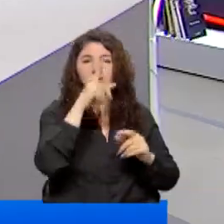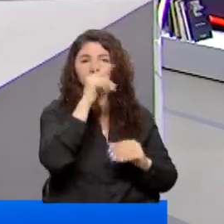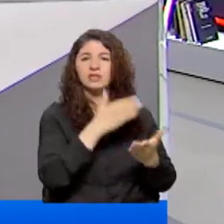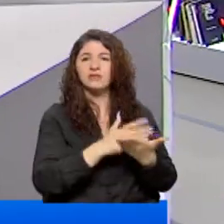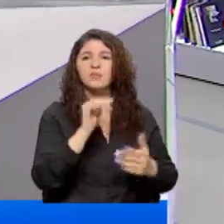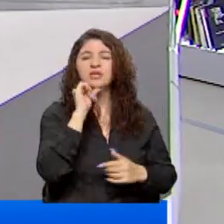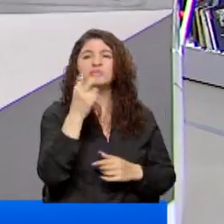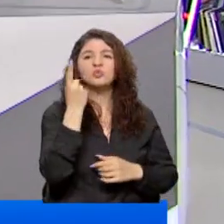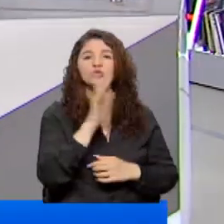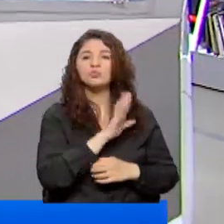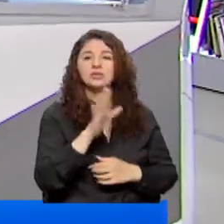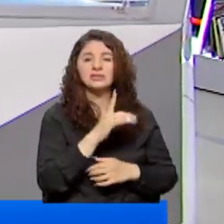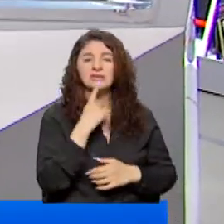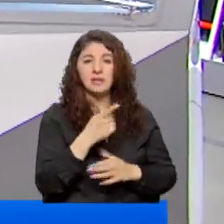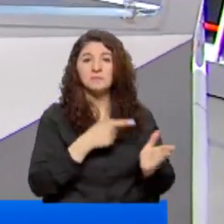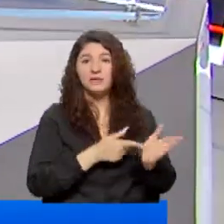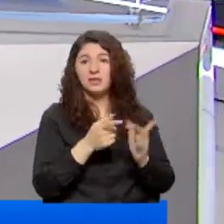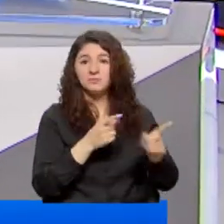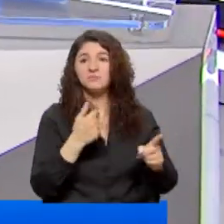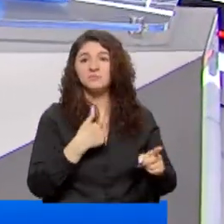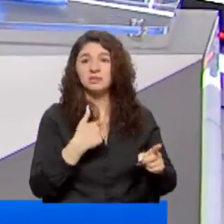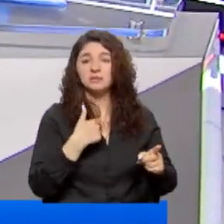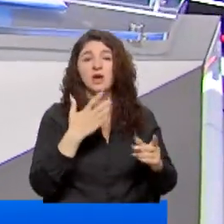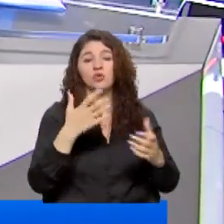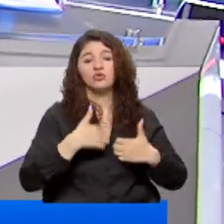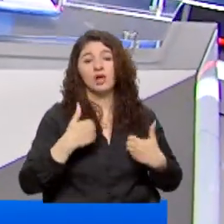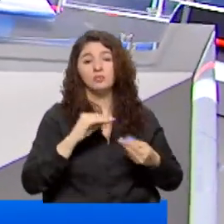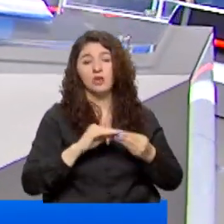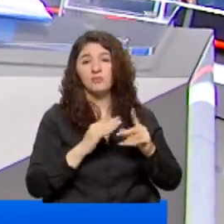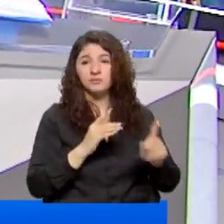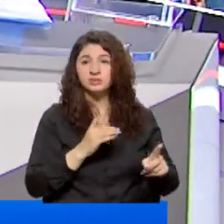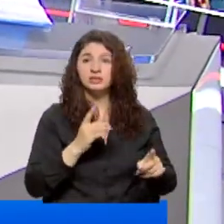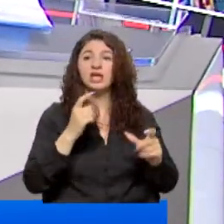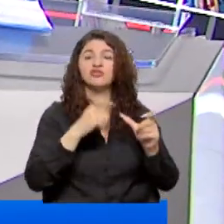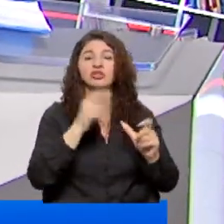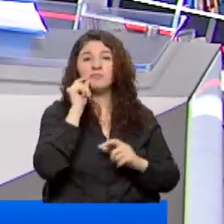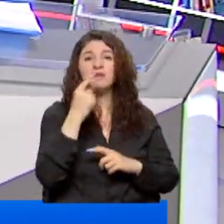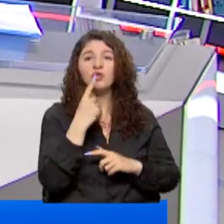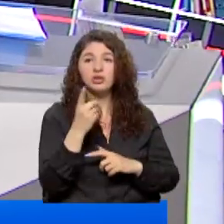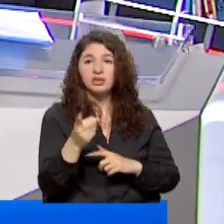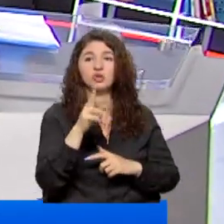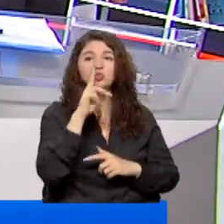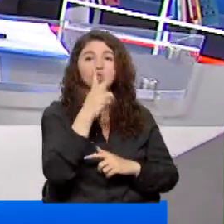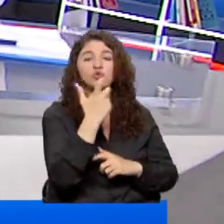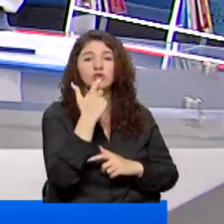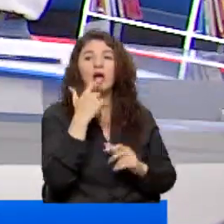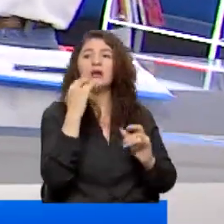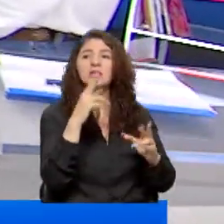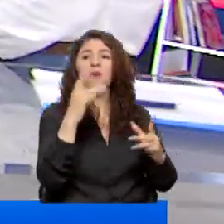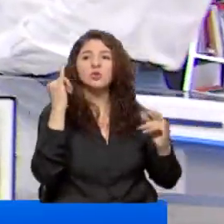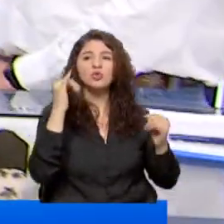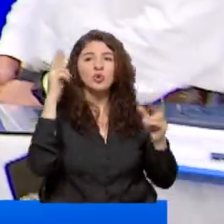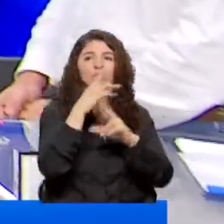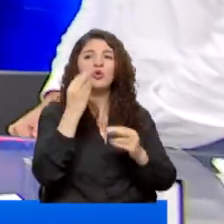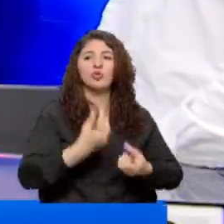edelim hiç kimse unutmasın diyelim param bizim Beka meselemiz Sencer Solakoğlu diyor ki son üç yıl adeta